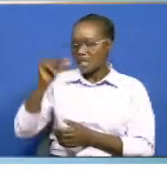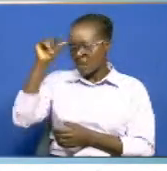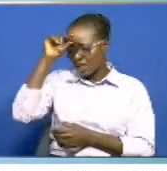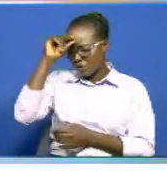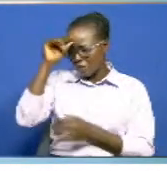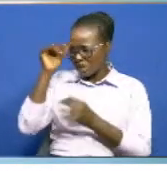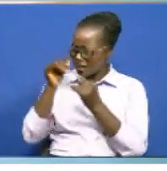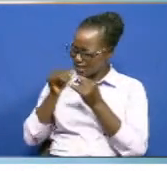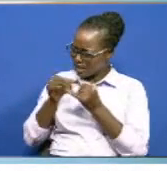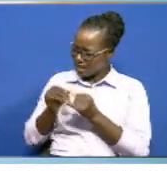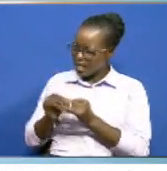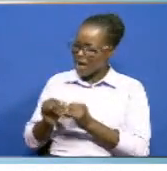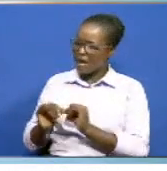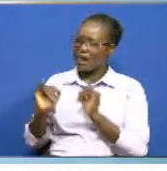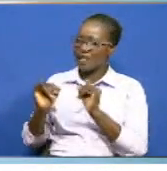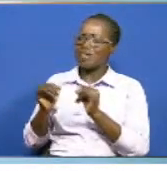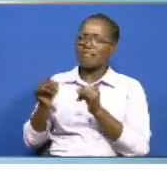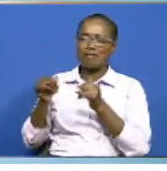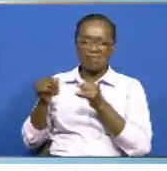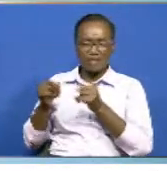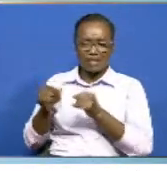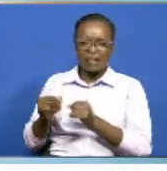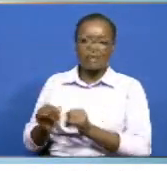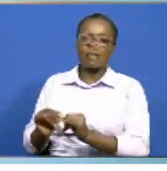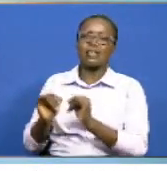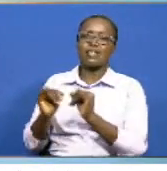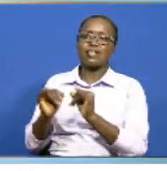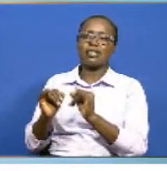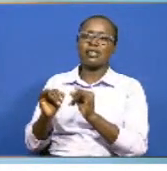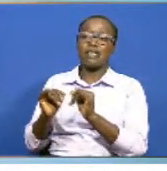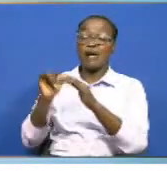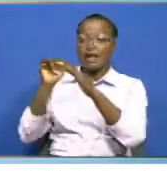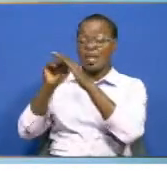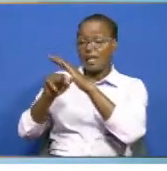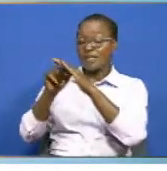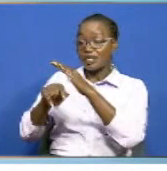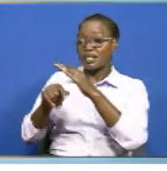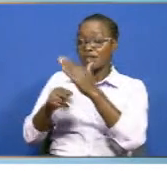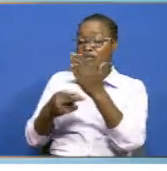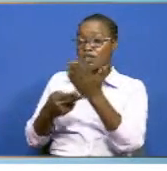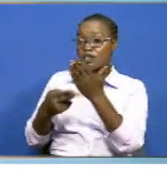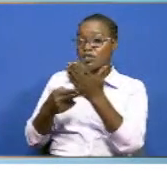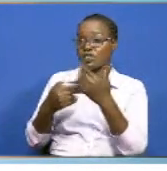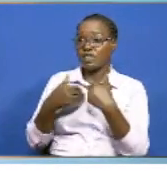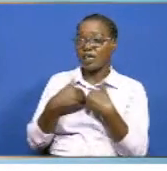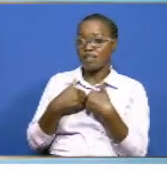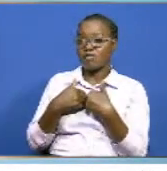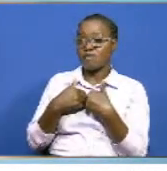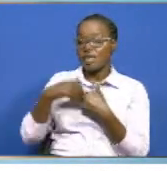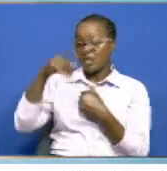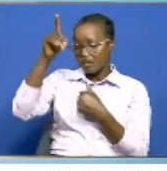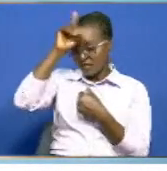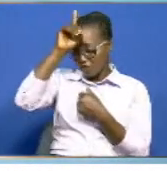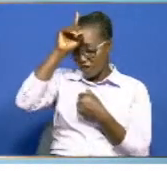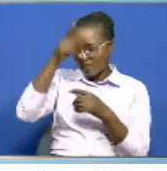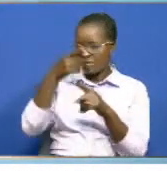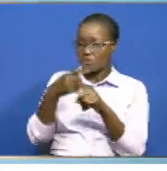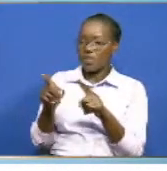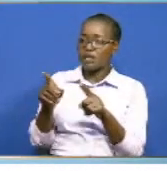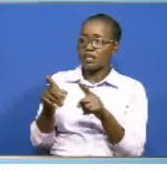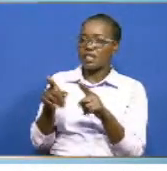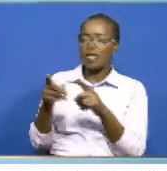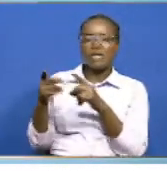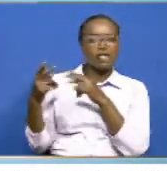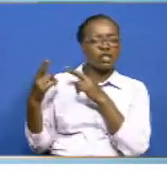sana kusukuma kupata ama kukua na access ya teknolojia hata mashinani. Lakini tunalo